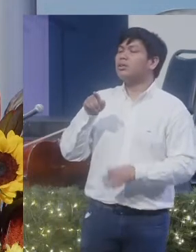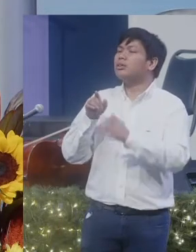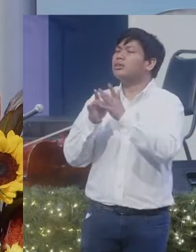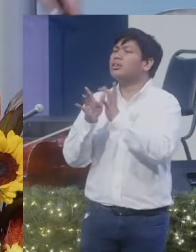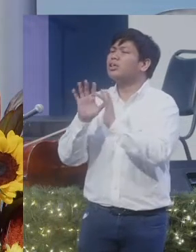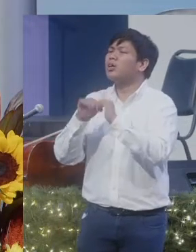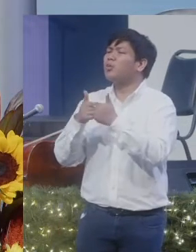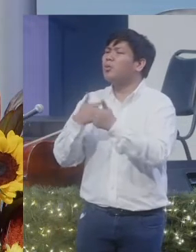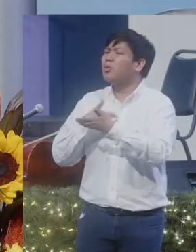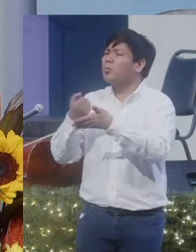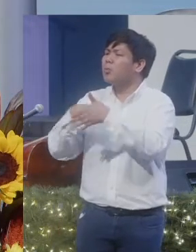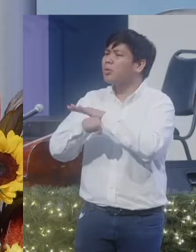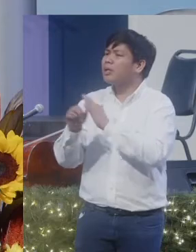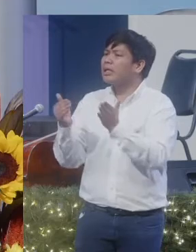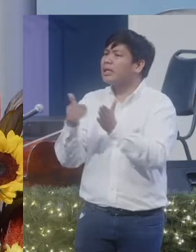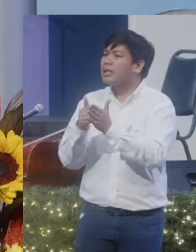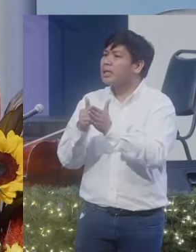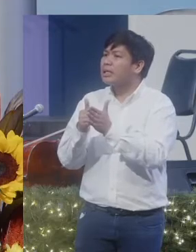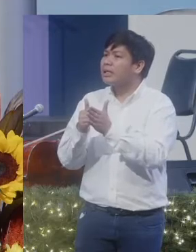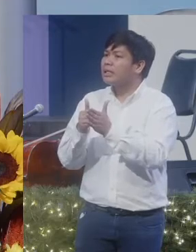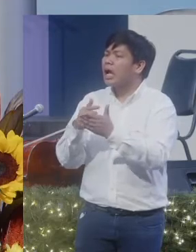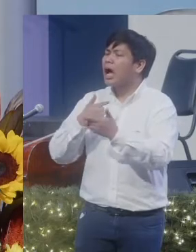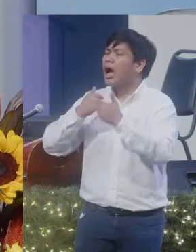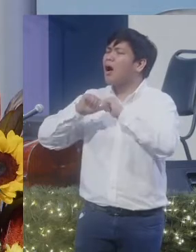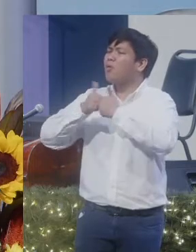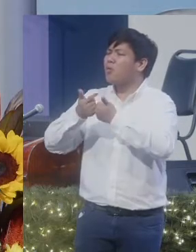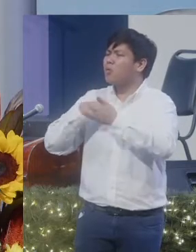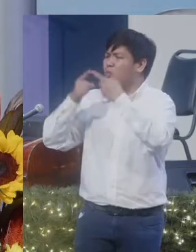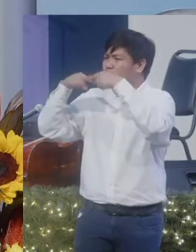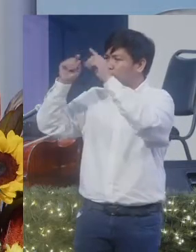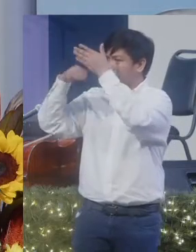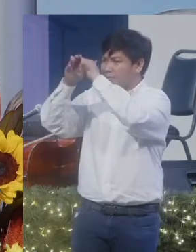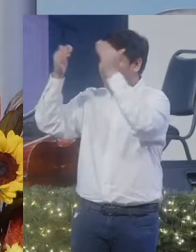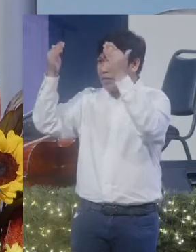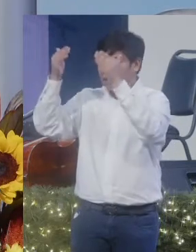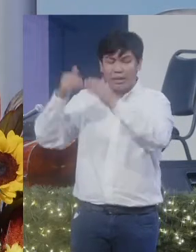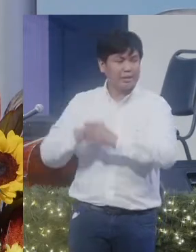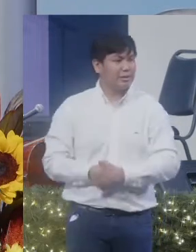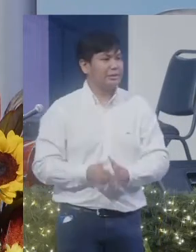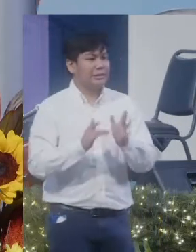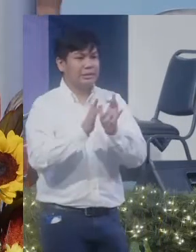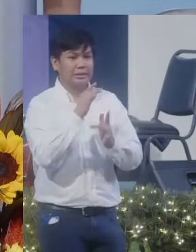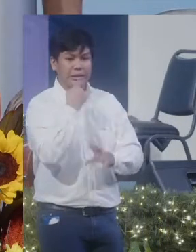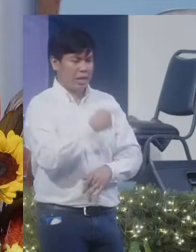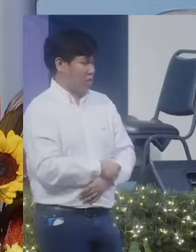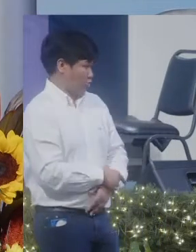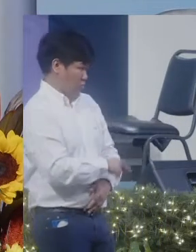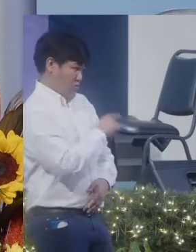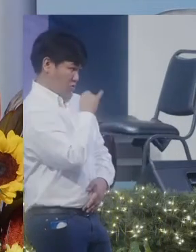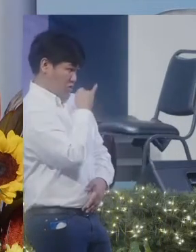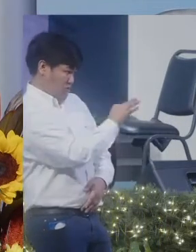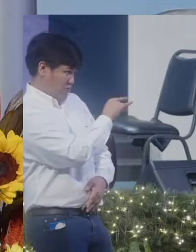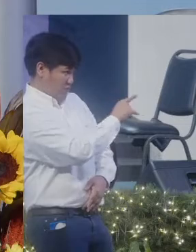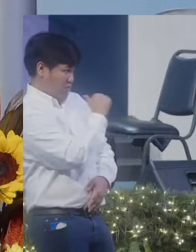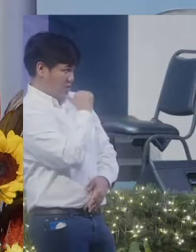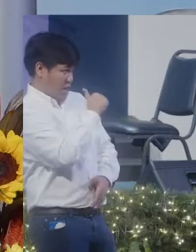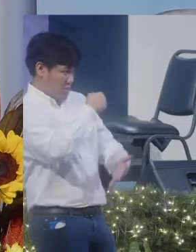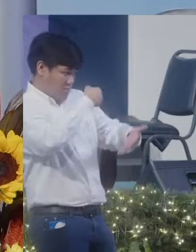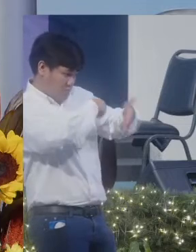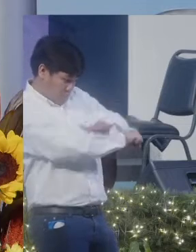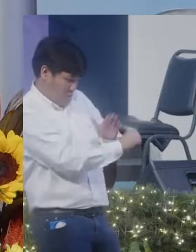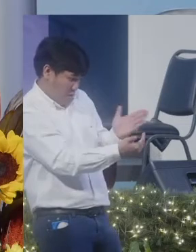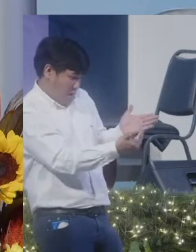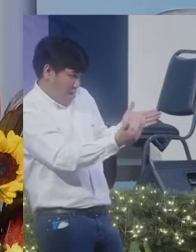above. Ipinanganak na muli ng Diyos mula sa langit. Unless you are born again,